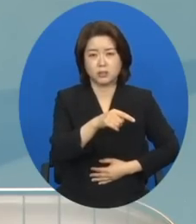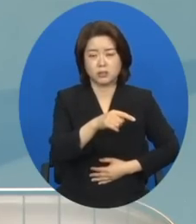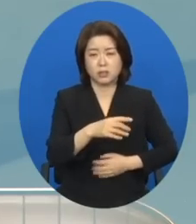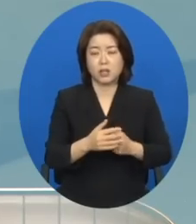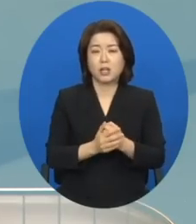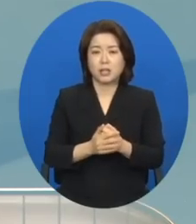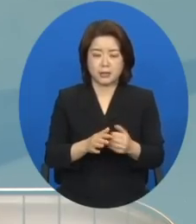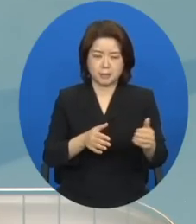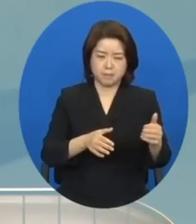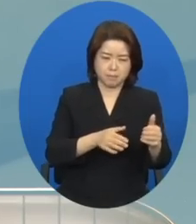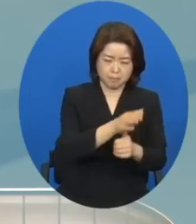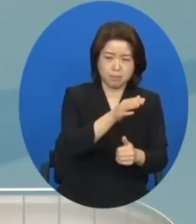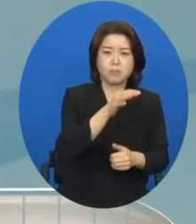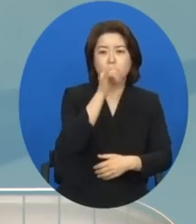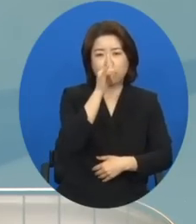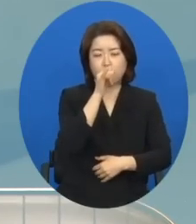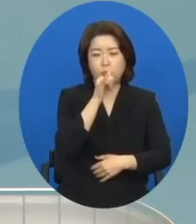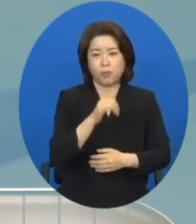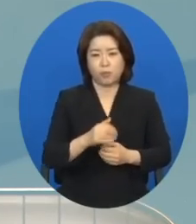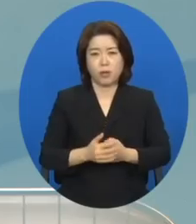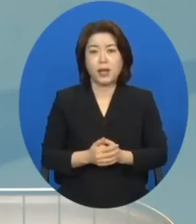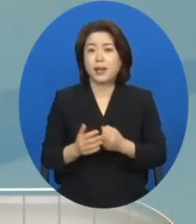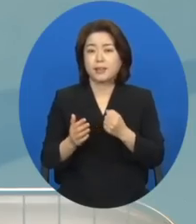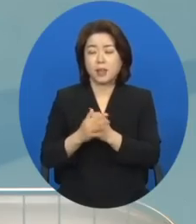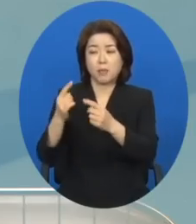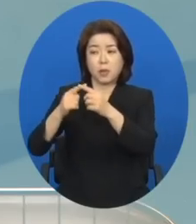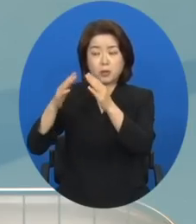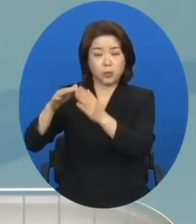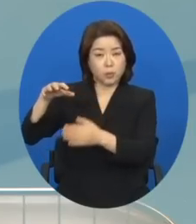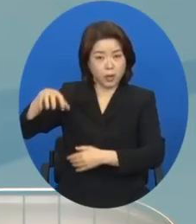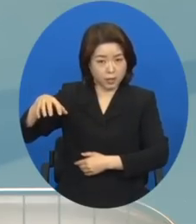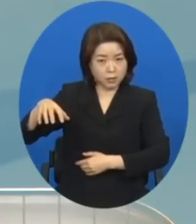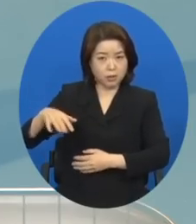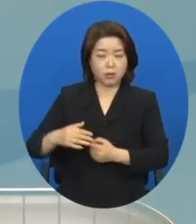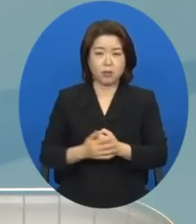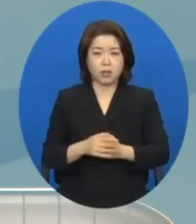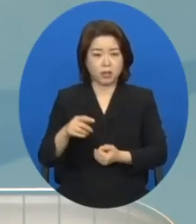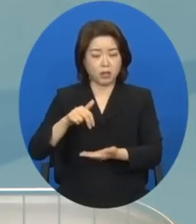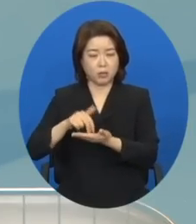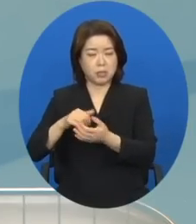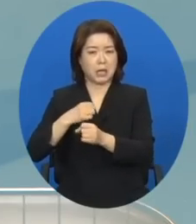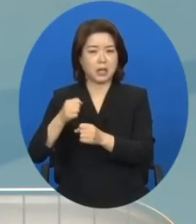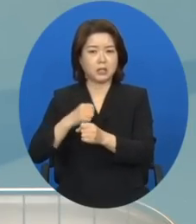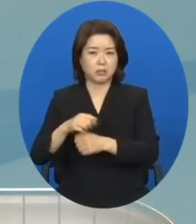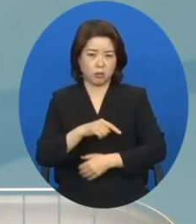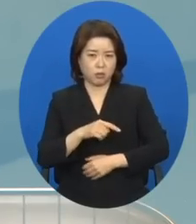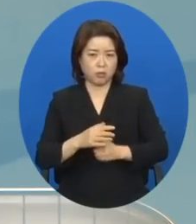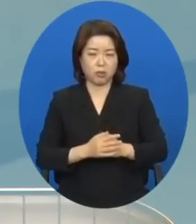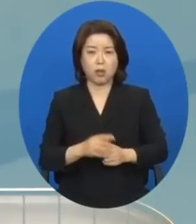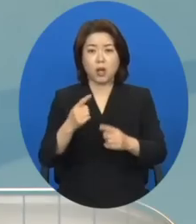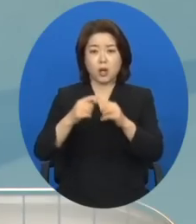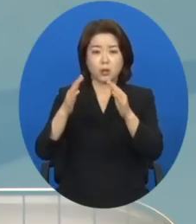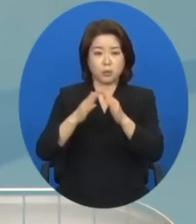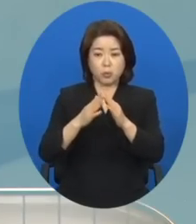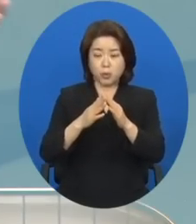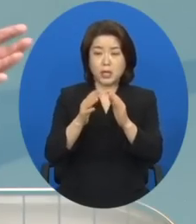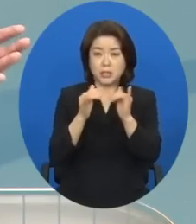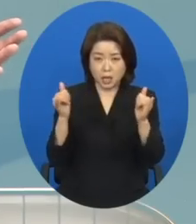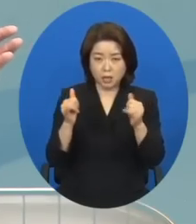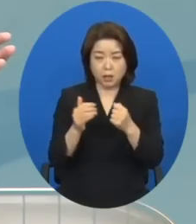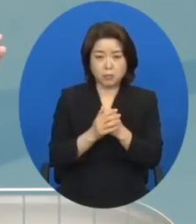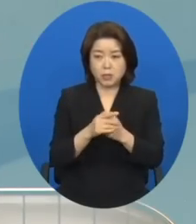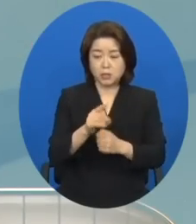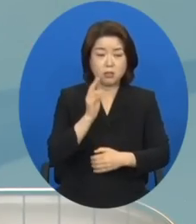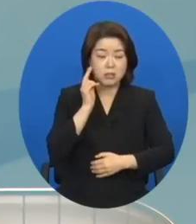그 살인이었습니다. 그렇다 보니까 이 교회에서 입장이 난처해진 거예요. 왜냐하면 그 교회 교인이 이런